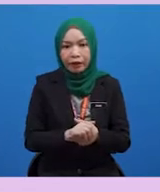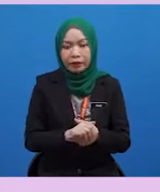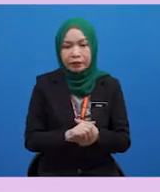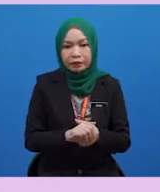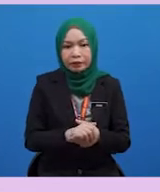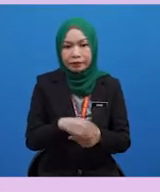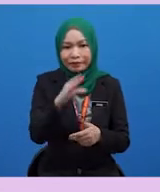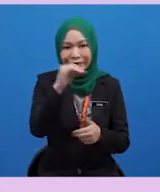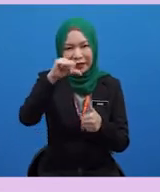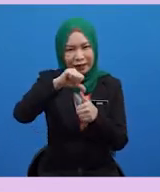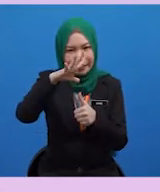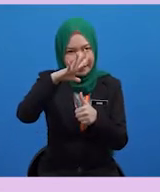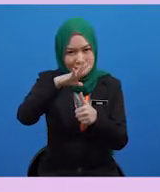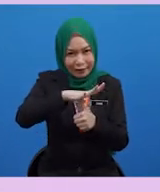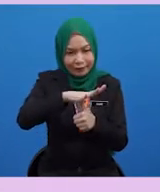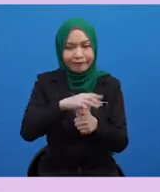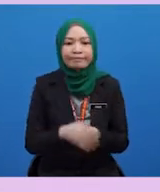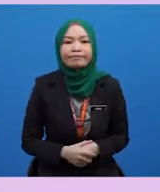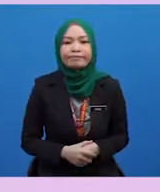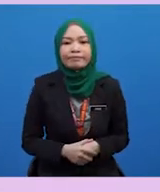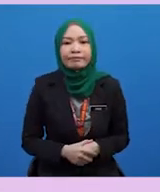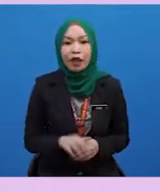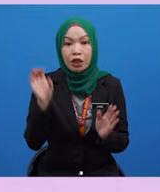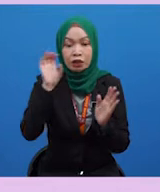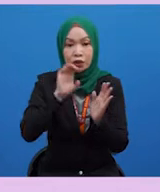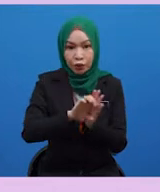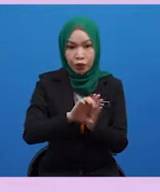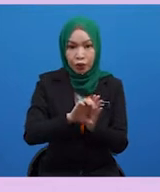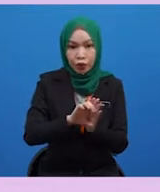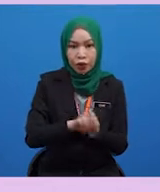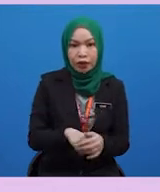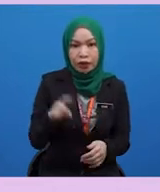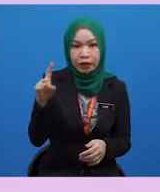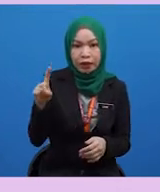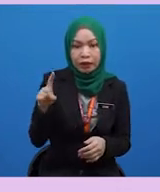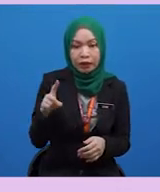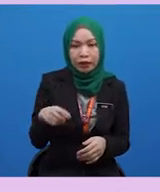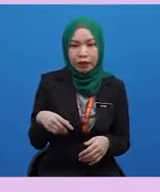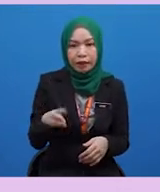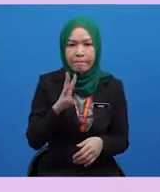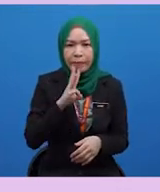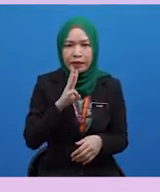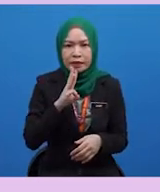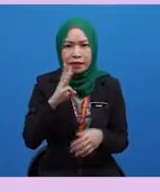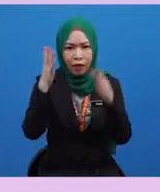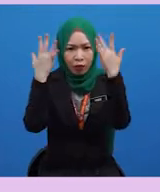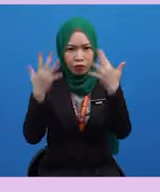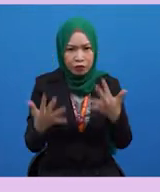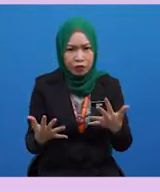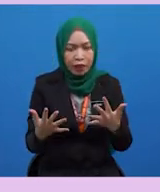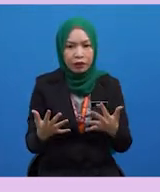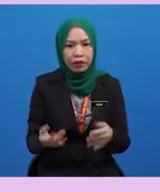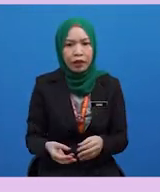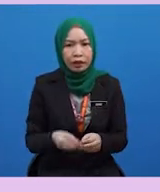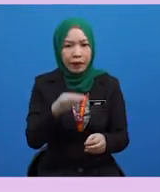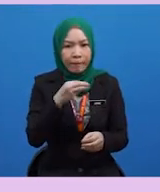wacana, dia kehujanan semasa balik dari sekolah semalam. Pagi ini, nampaknya